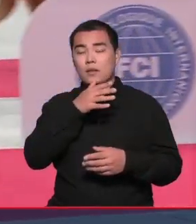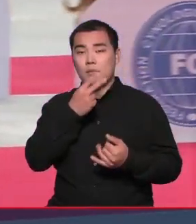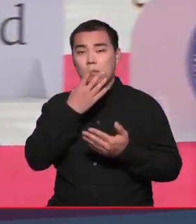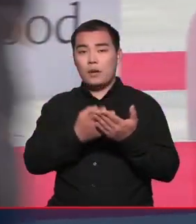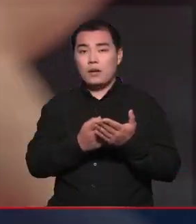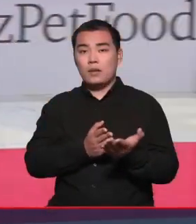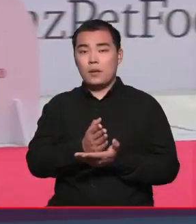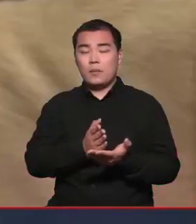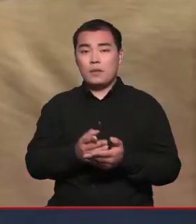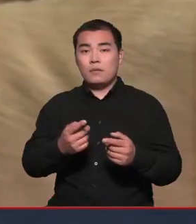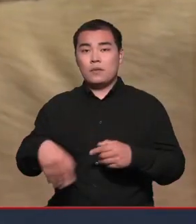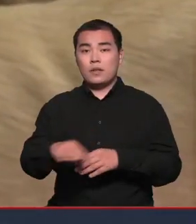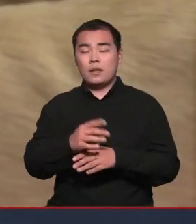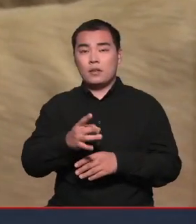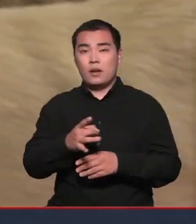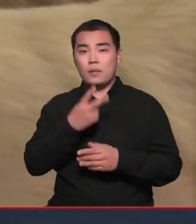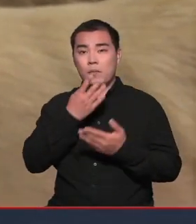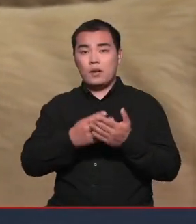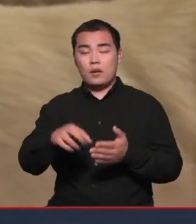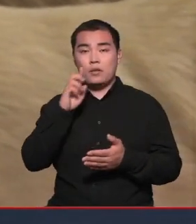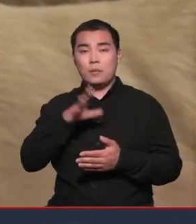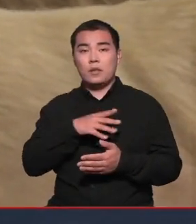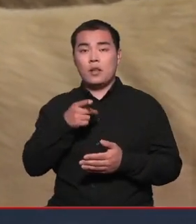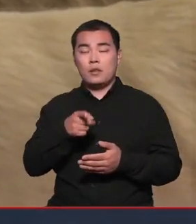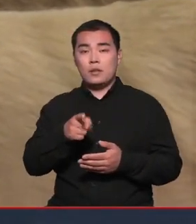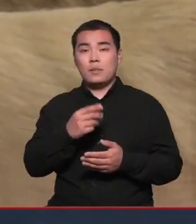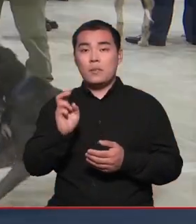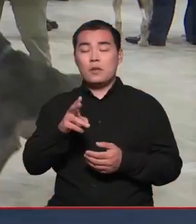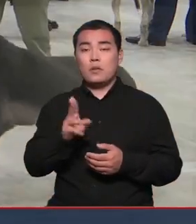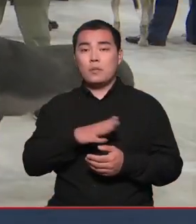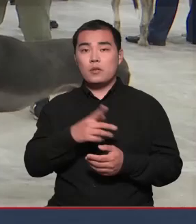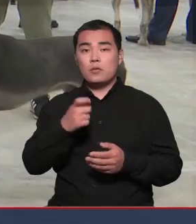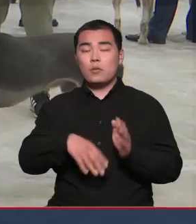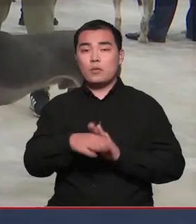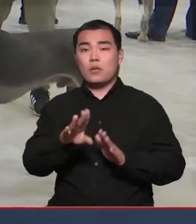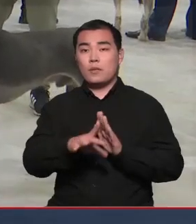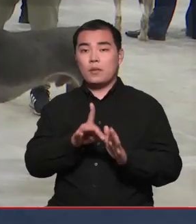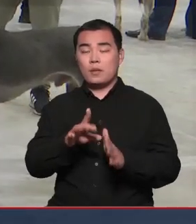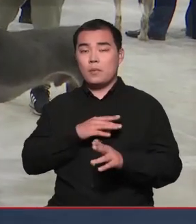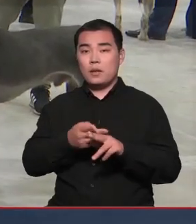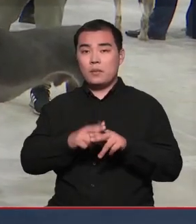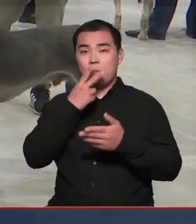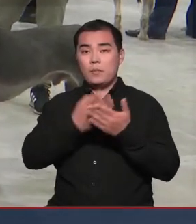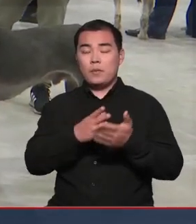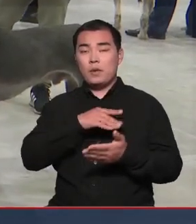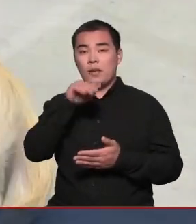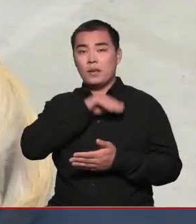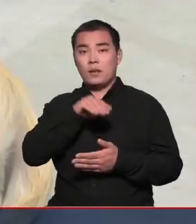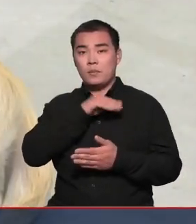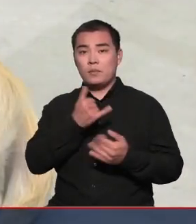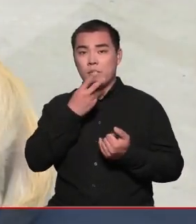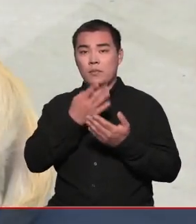окрасов прошли во всех регионах страны. Из 1000 пришедших отобрали лишь 100 лучших. Именно их представили экспертам